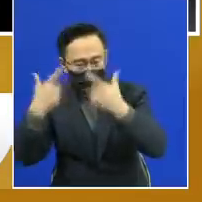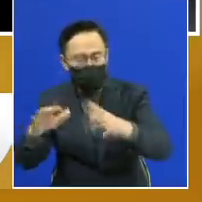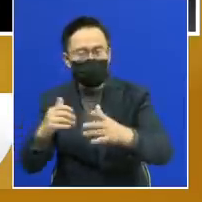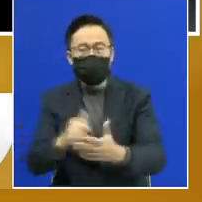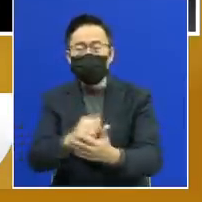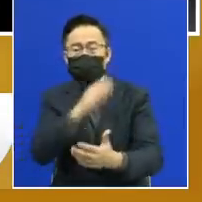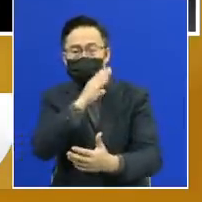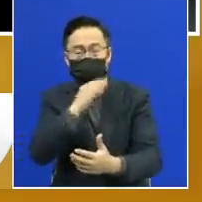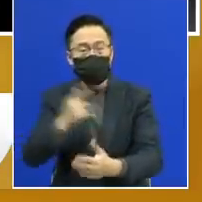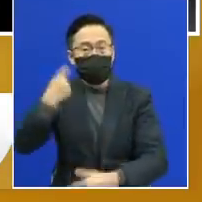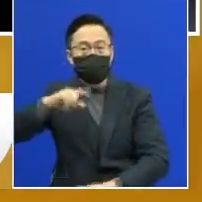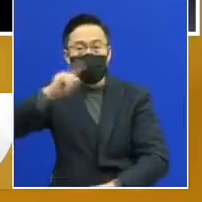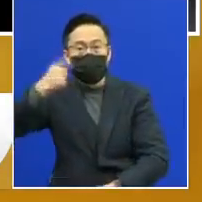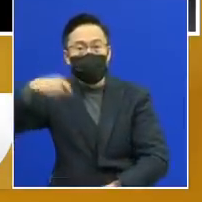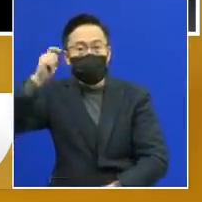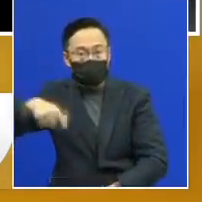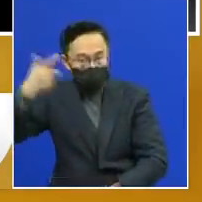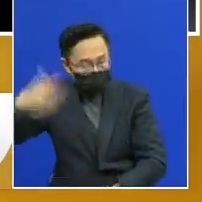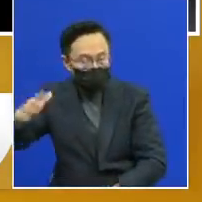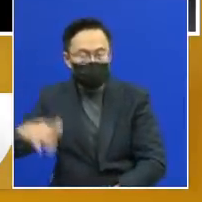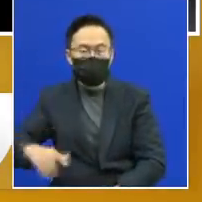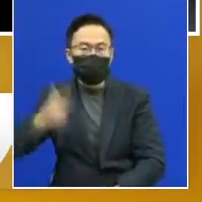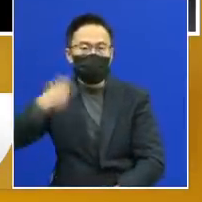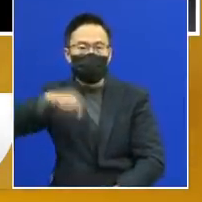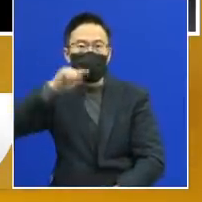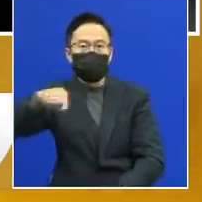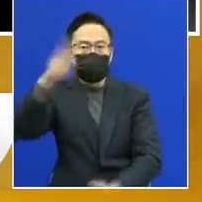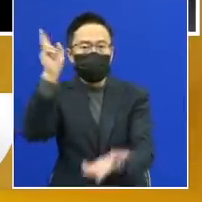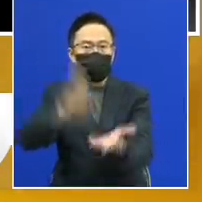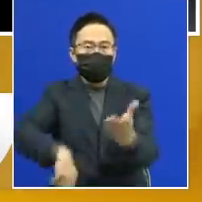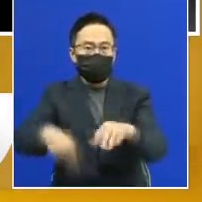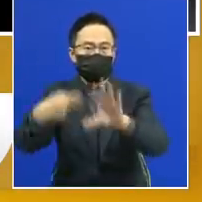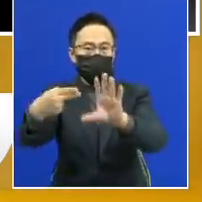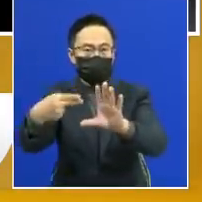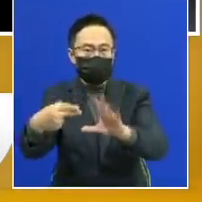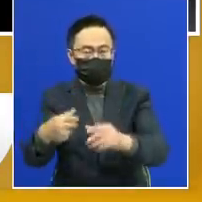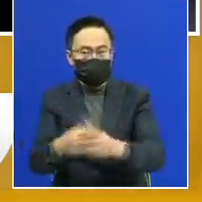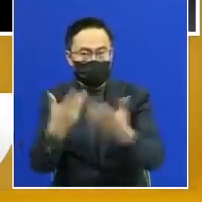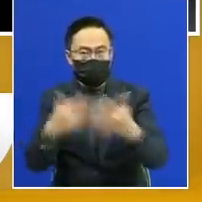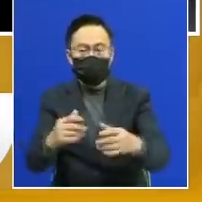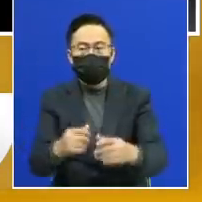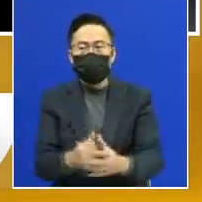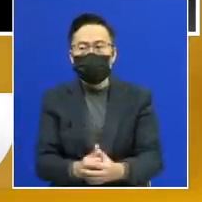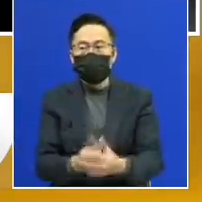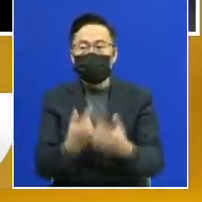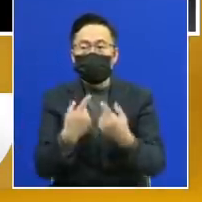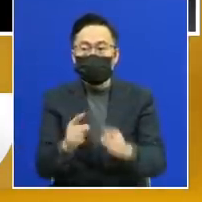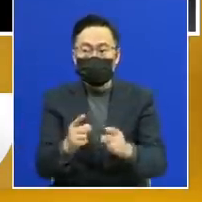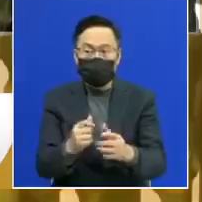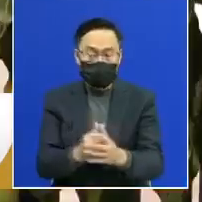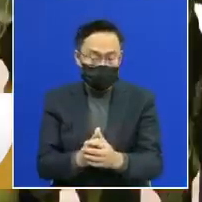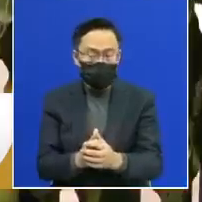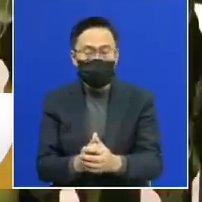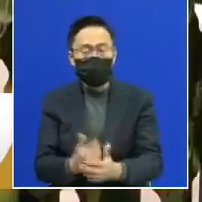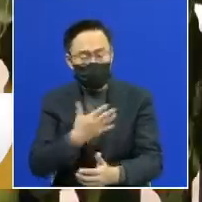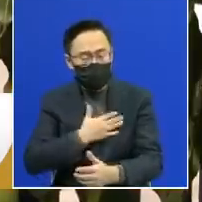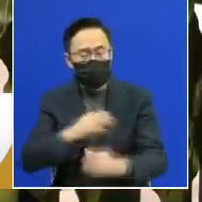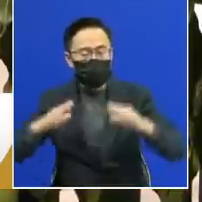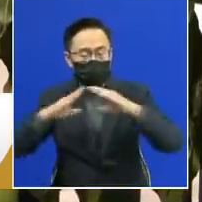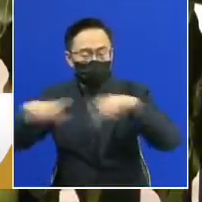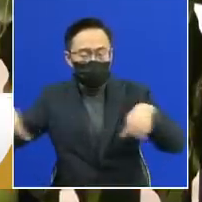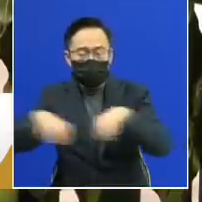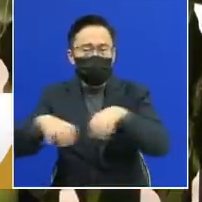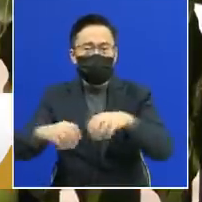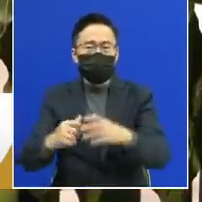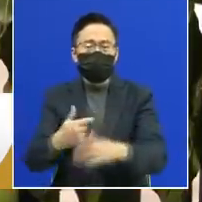ามีพี่อย่างนี้สามีบอกว่าเนาะเราคืนเขาดีกว่าเพื่อความสบายใจทั้งสองฝ่ายเพื่อที่เราจะอยู่ในโล